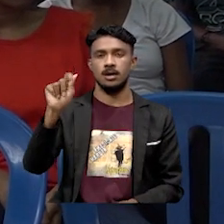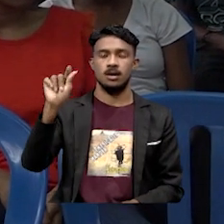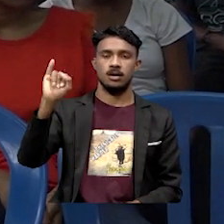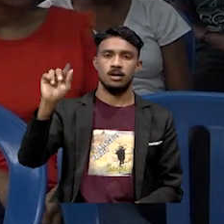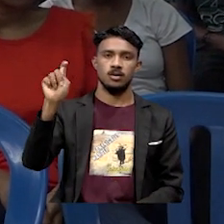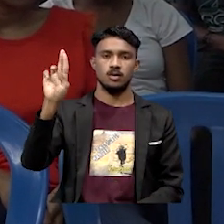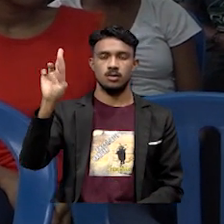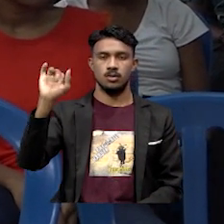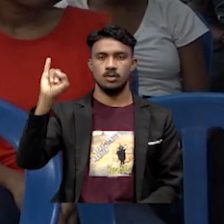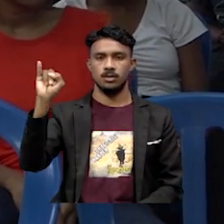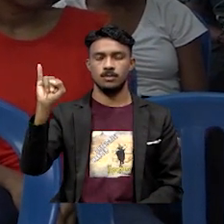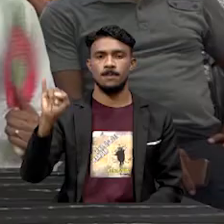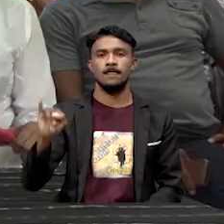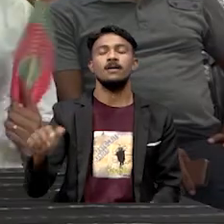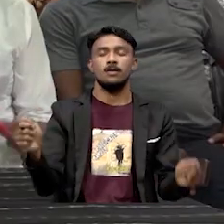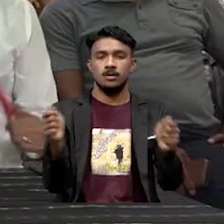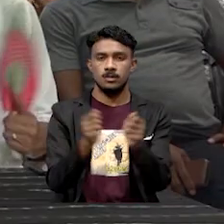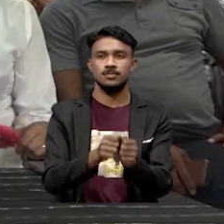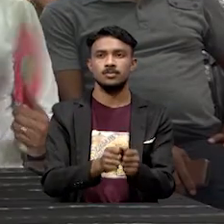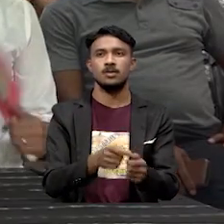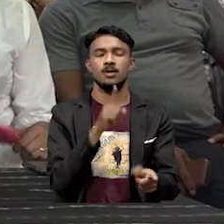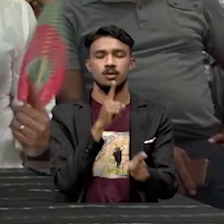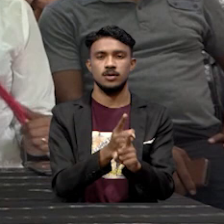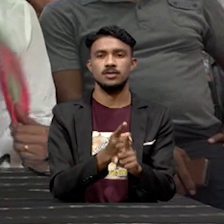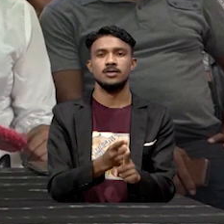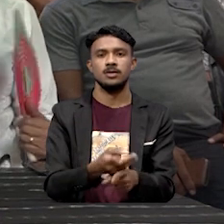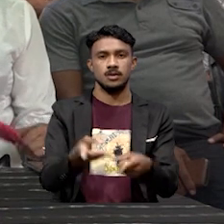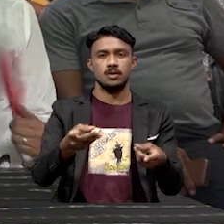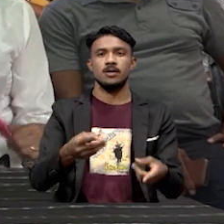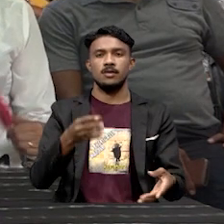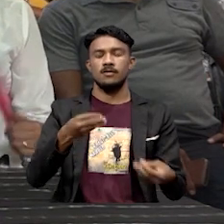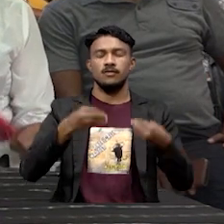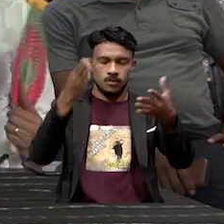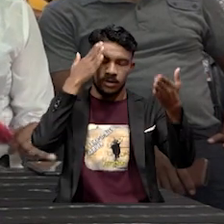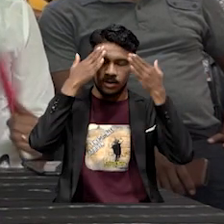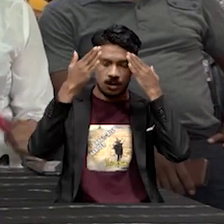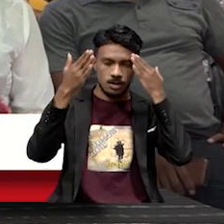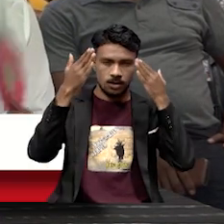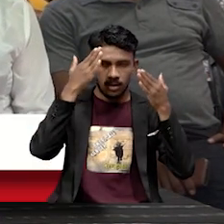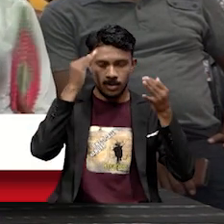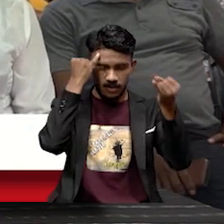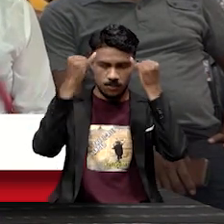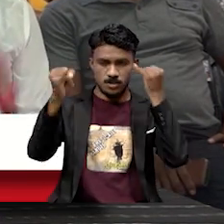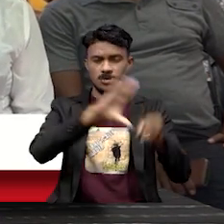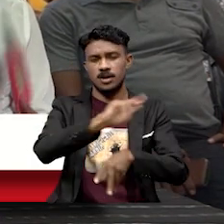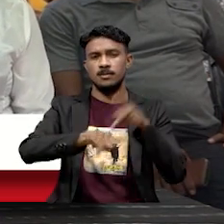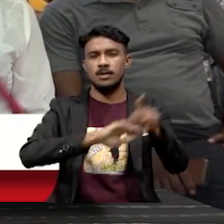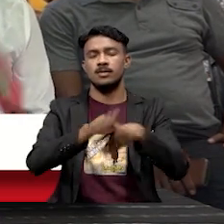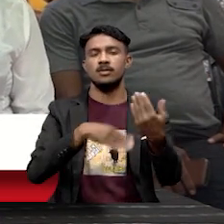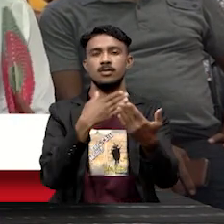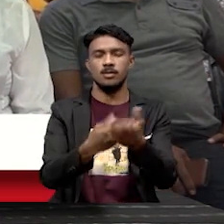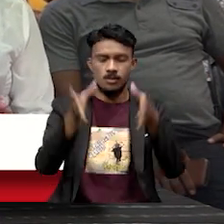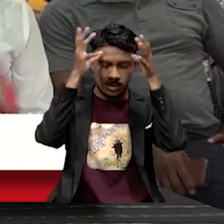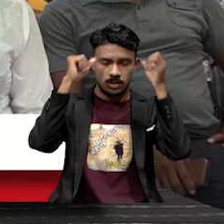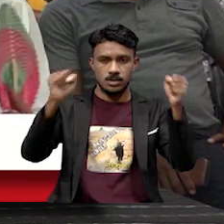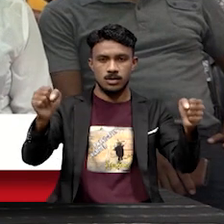ne. Oficialmente deklara ba publiku tomak hau ni kandidatura ba Presidente Republika Demokratika